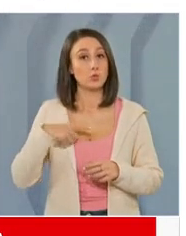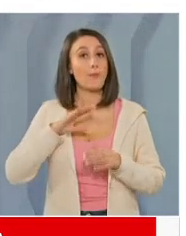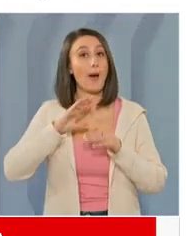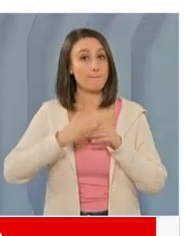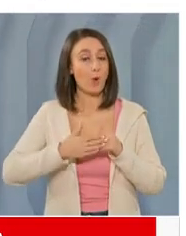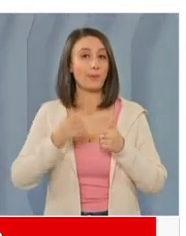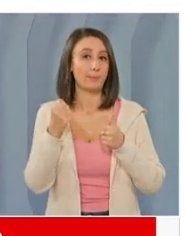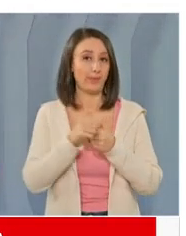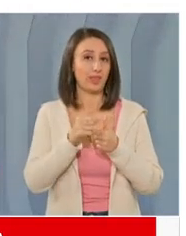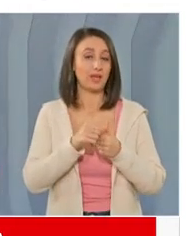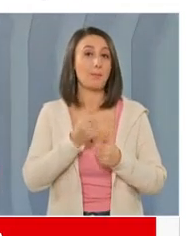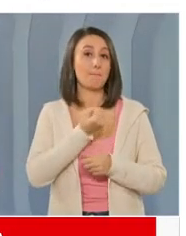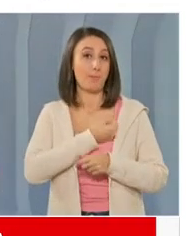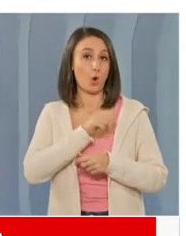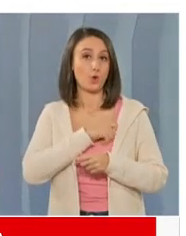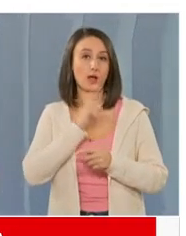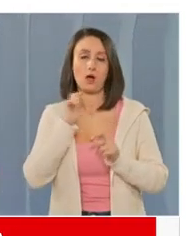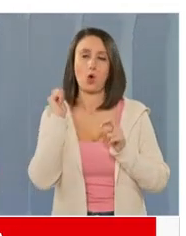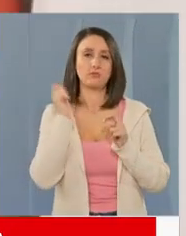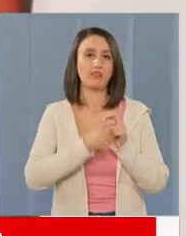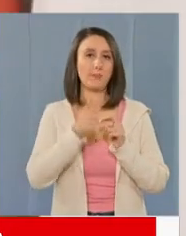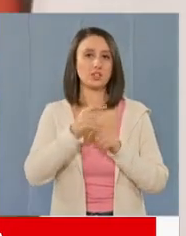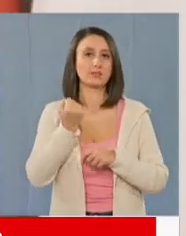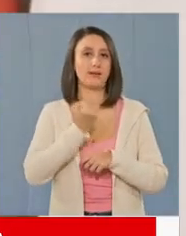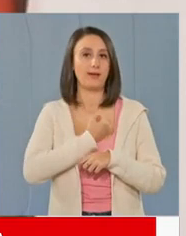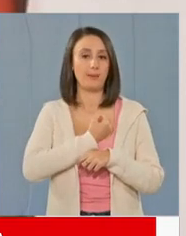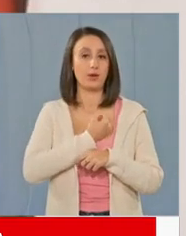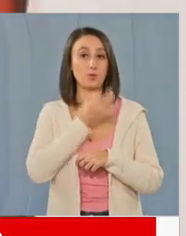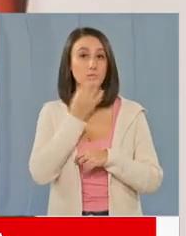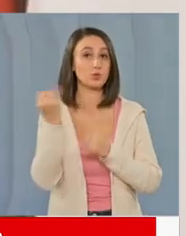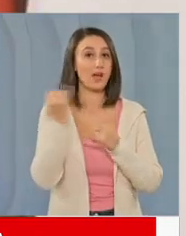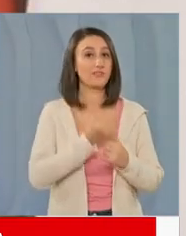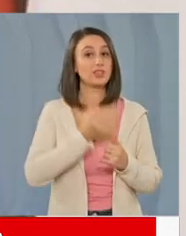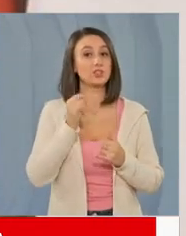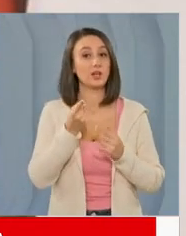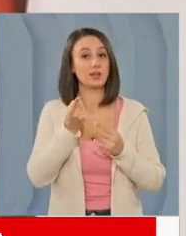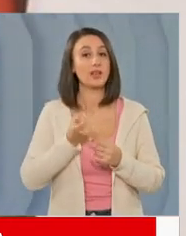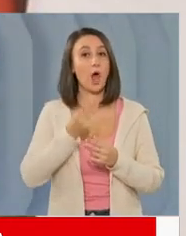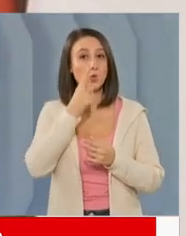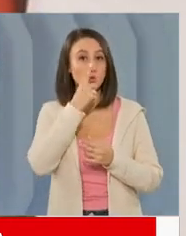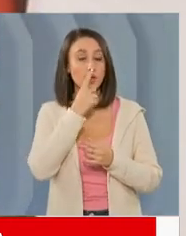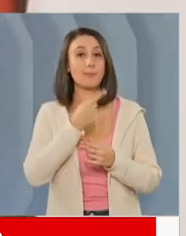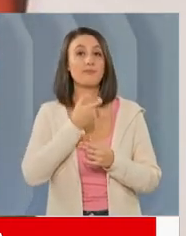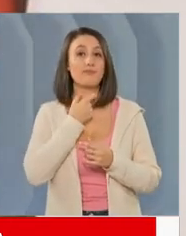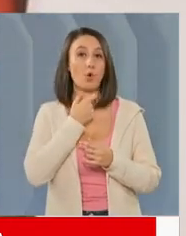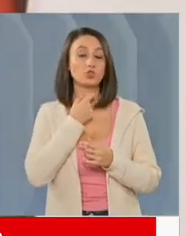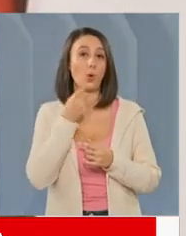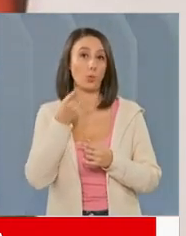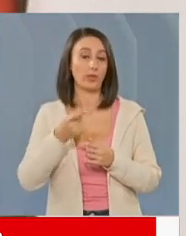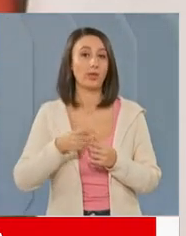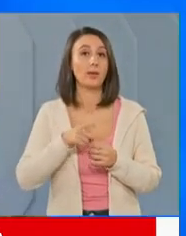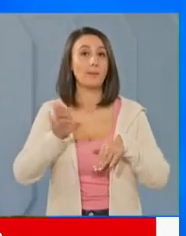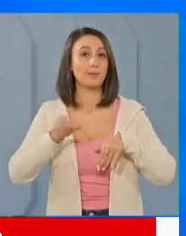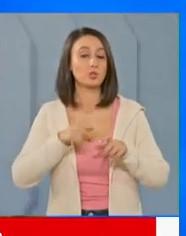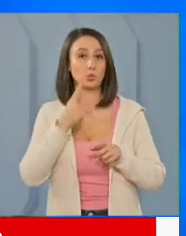alături de prietenii polonezi și condamnă această crimă o reacție a venit bineînțeles și din partea Rusiei prin vocea lui serghiei